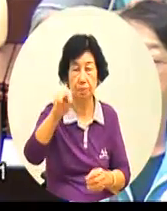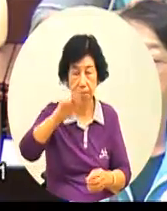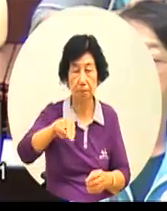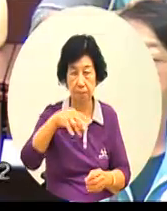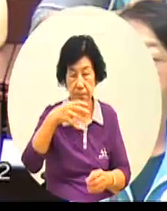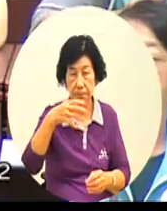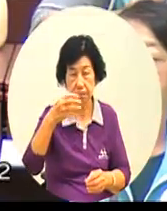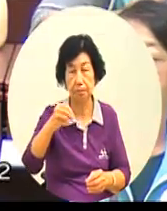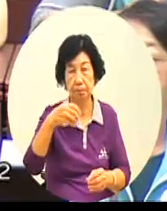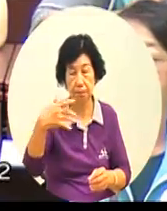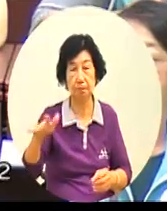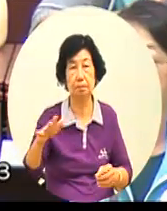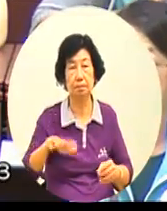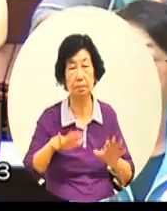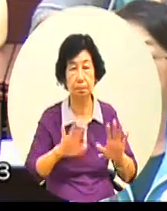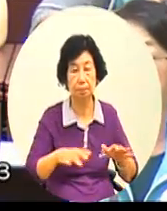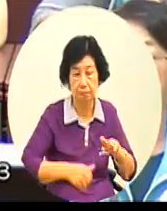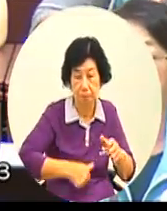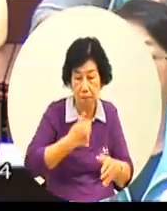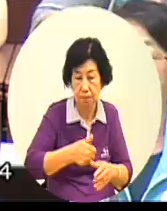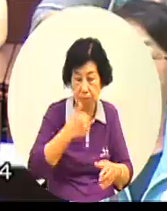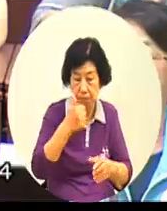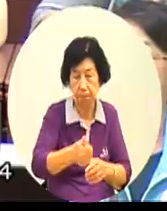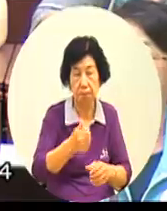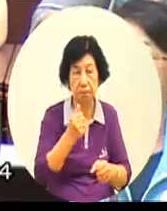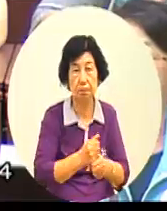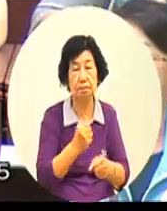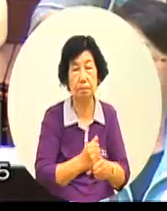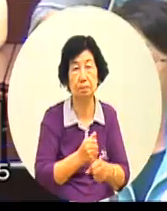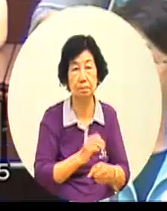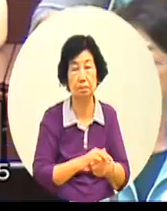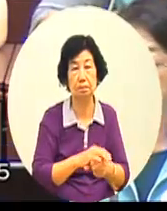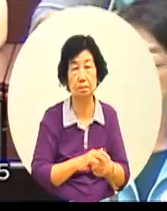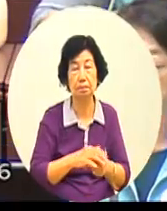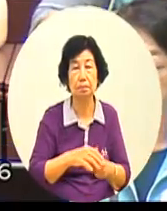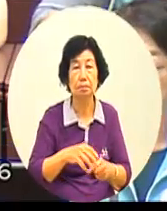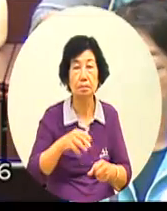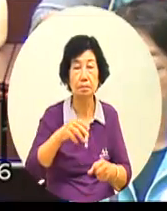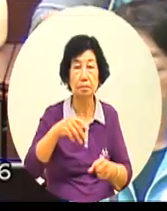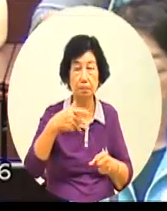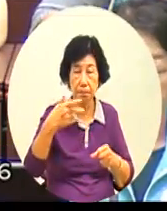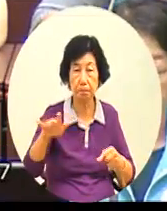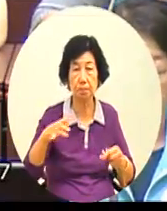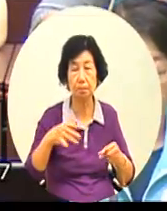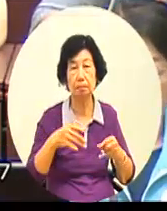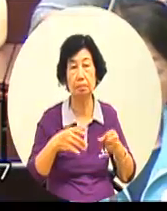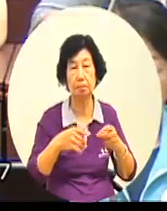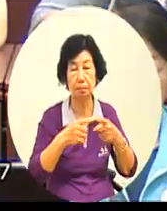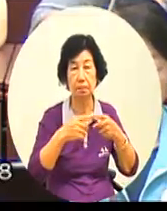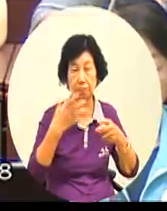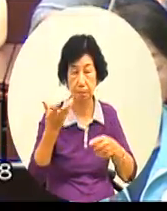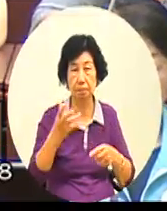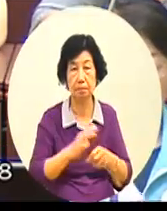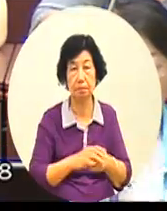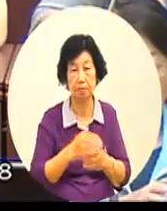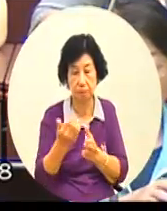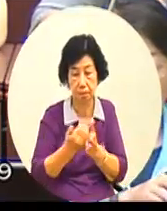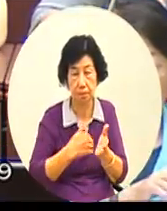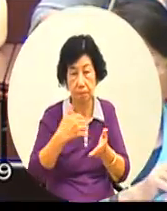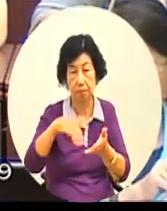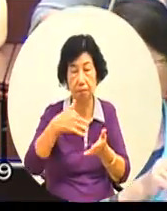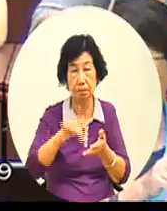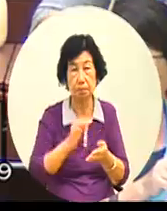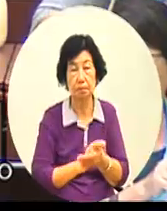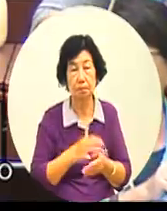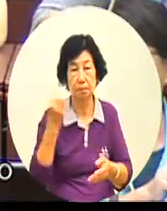服务的大概有3448人啊。但是按照我们的预估，明年的长照新